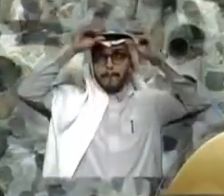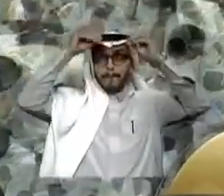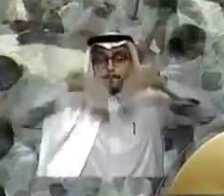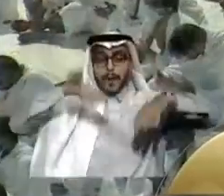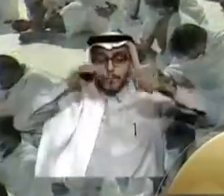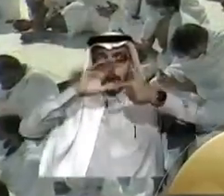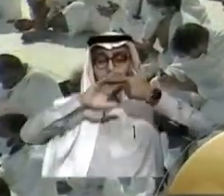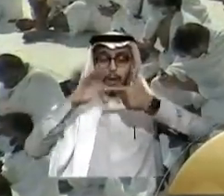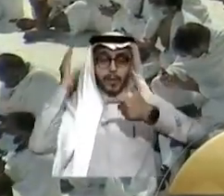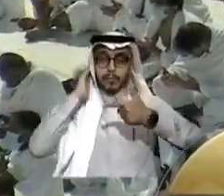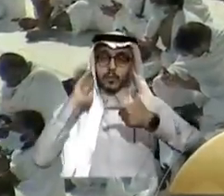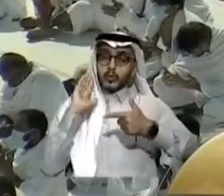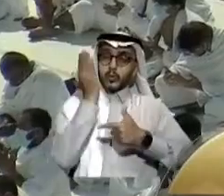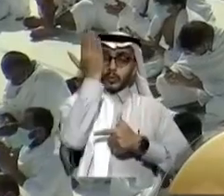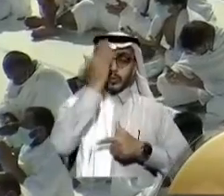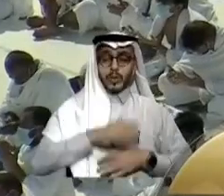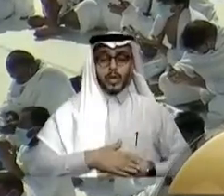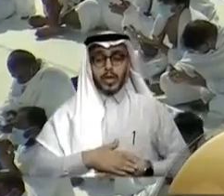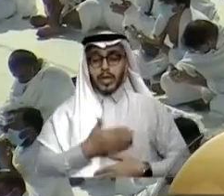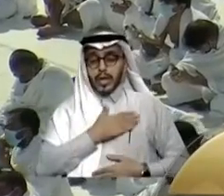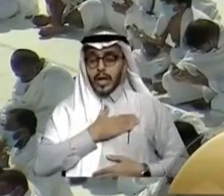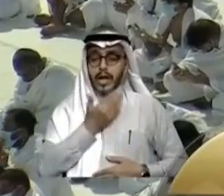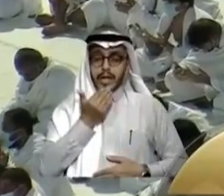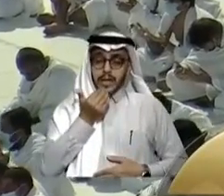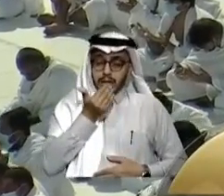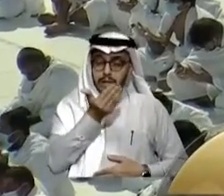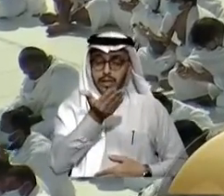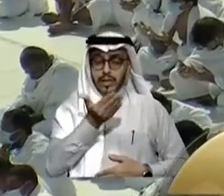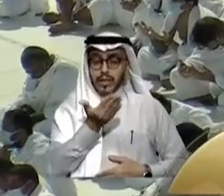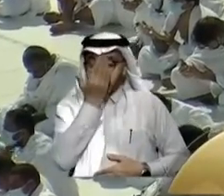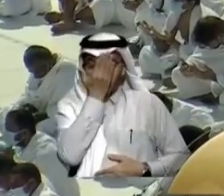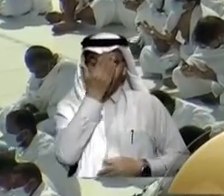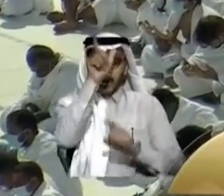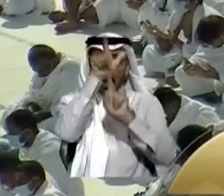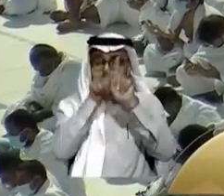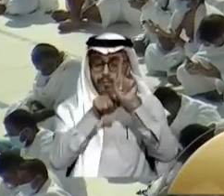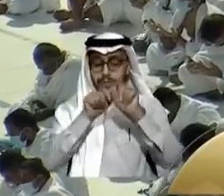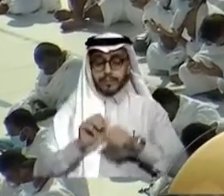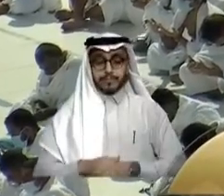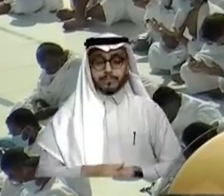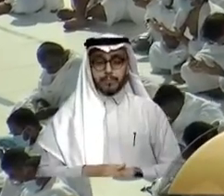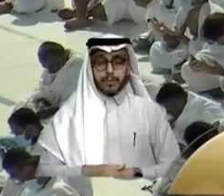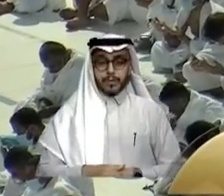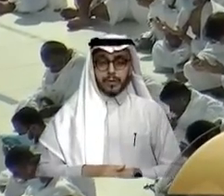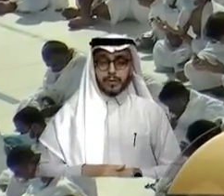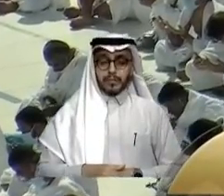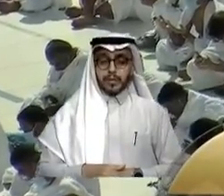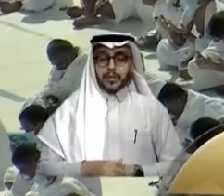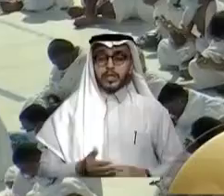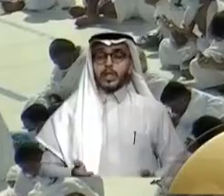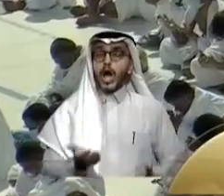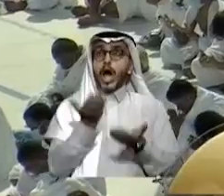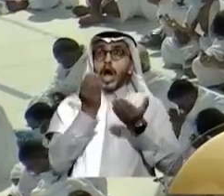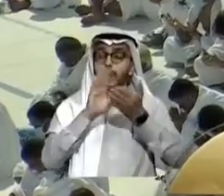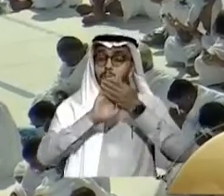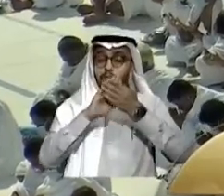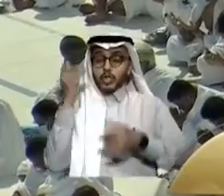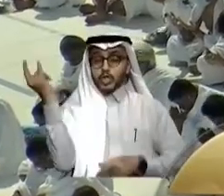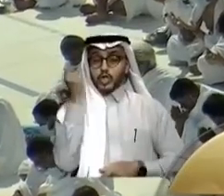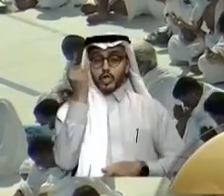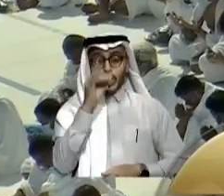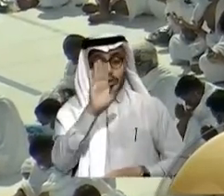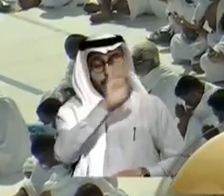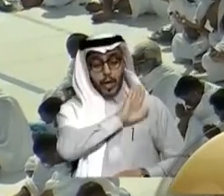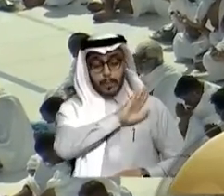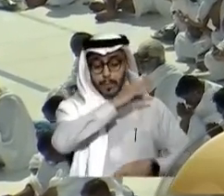وفقه وولي عهده لما فيه صلاح البلاد والعباد يا رب العالمين. اللهم سدد جندنا